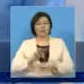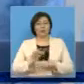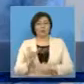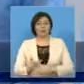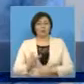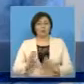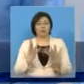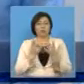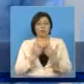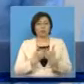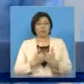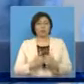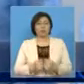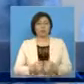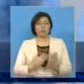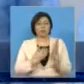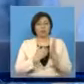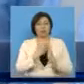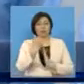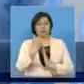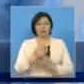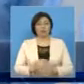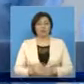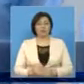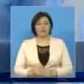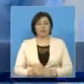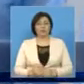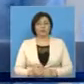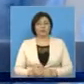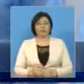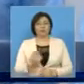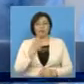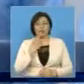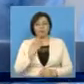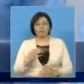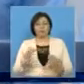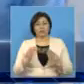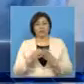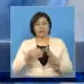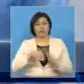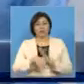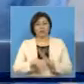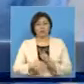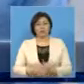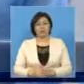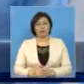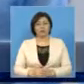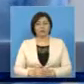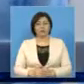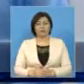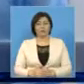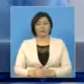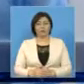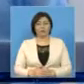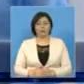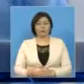саны жерлестеріміздің көбейіп кетті. Біз енді қызыл аймаққа еніп отырмыз. Енді осыған